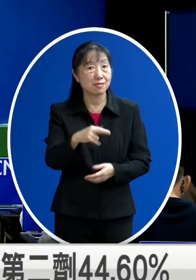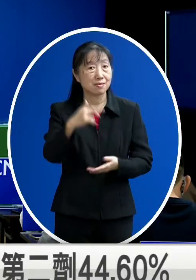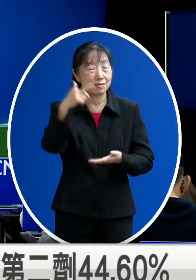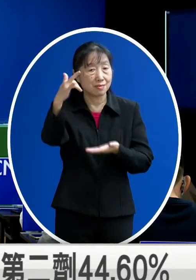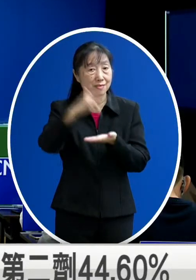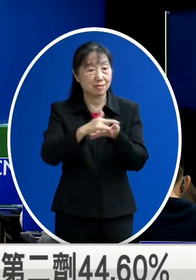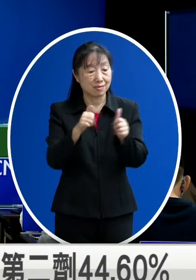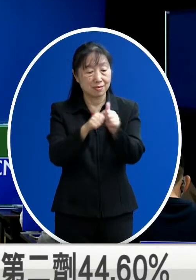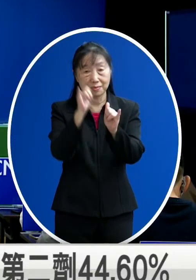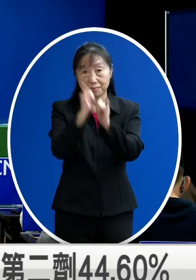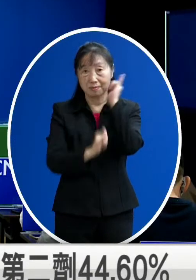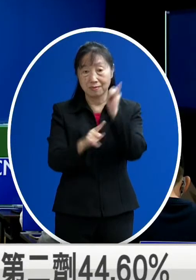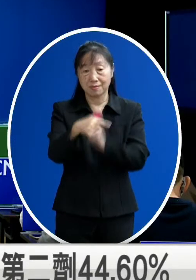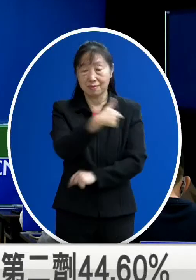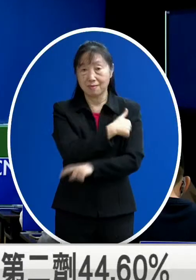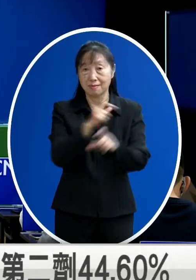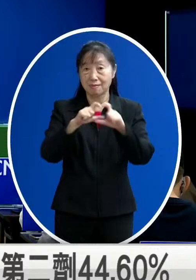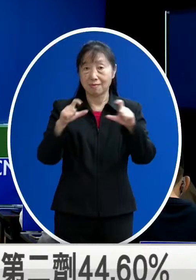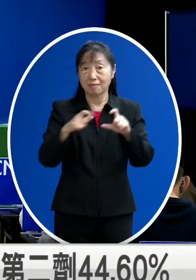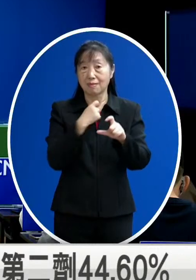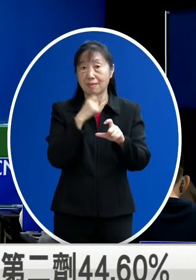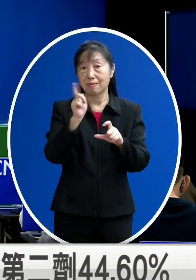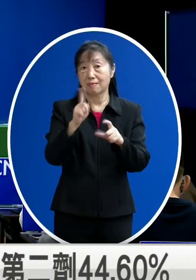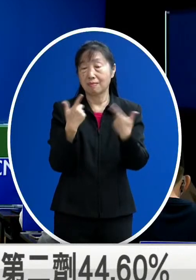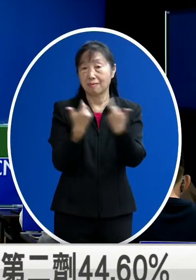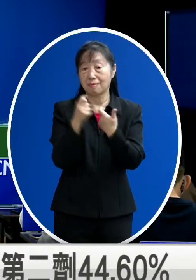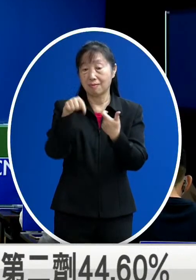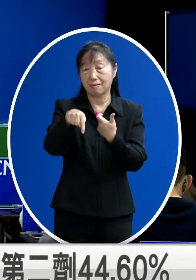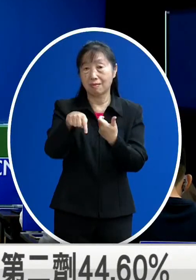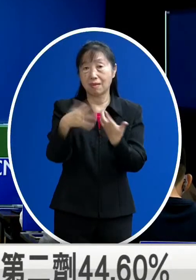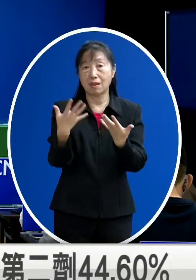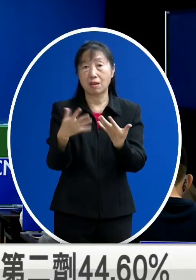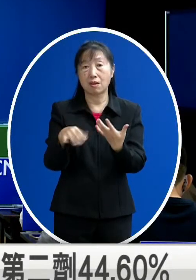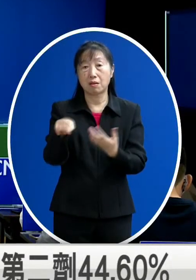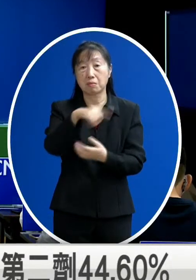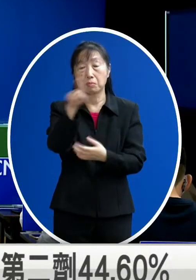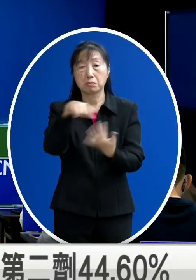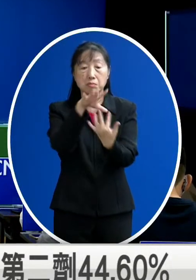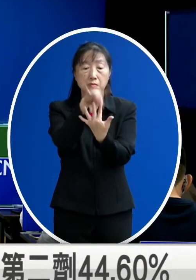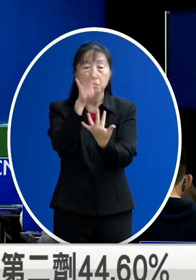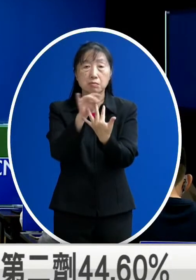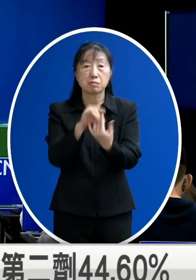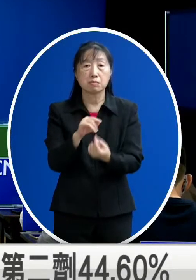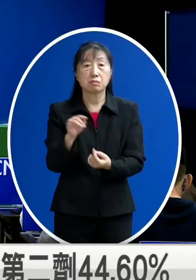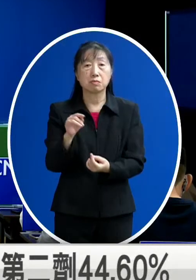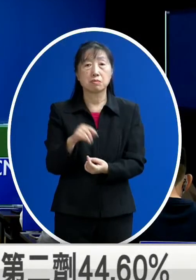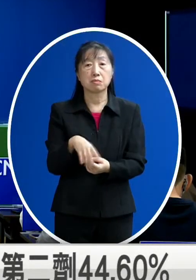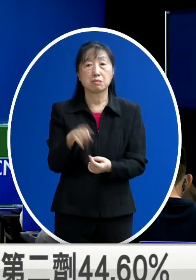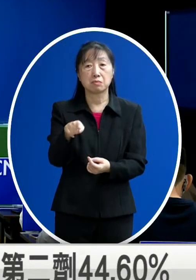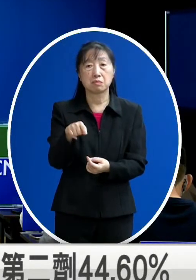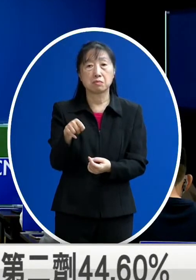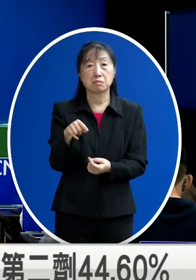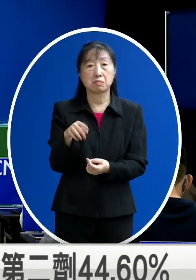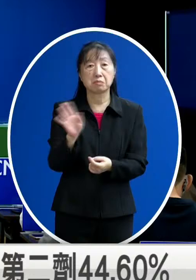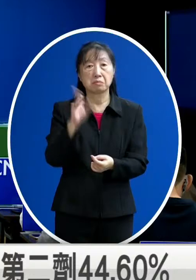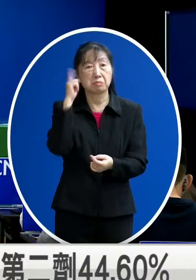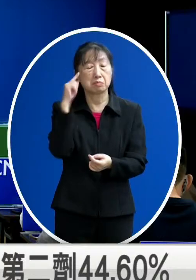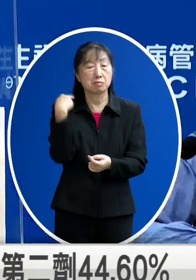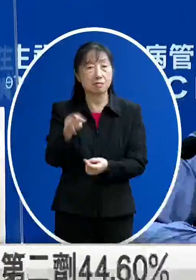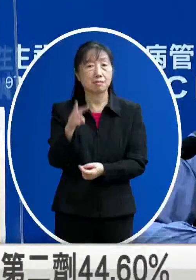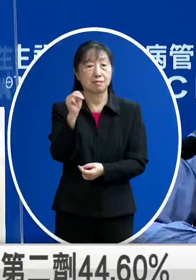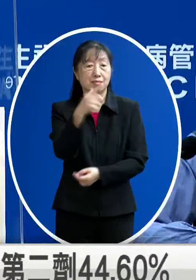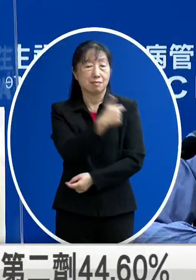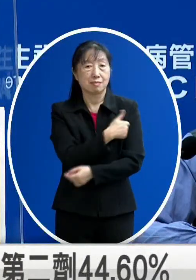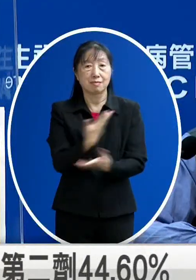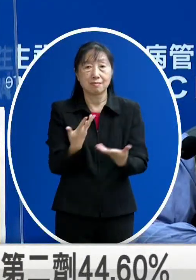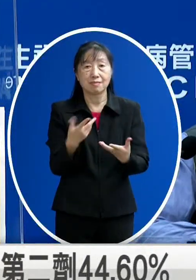世代的疫苗的话，那我们如何来因应这样子，就是大家比较没有想要打莫德纳的这个意愿的问题？ 一